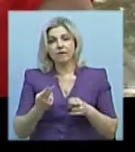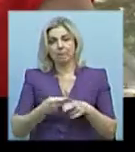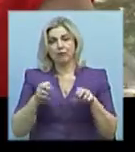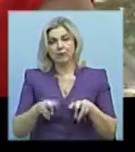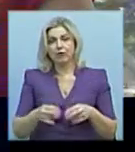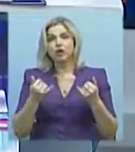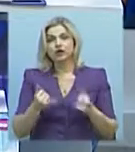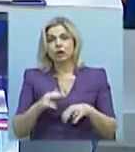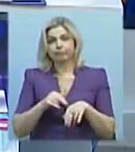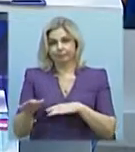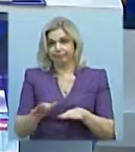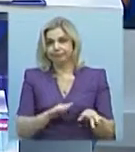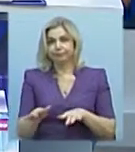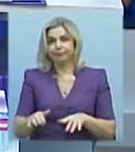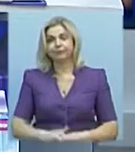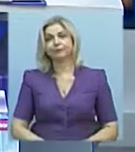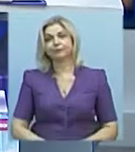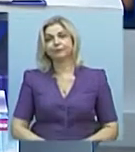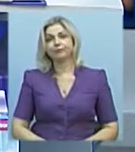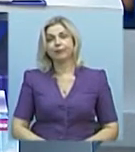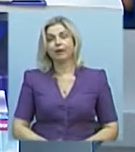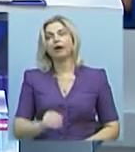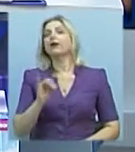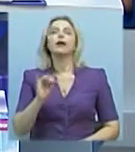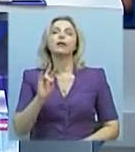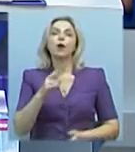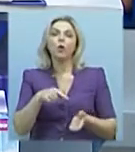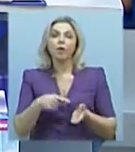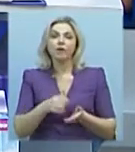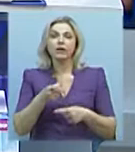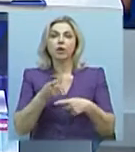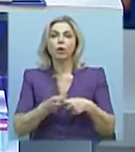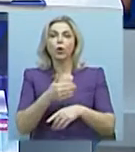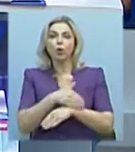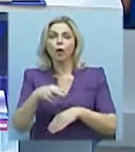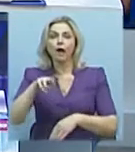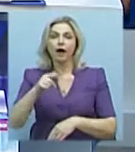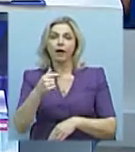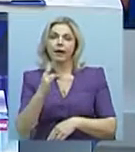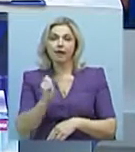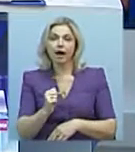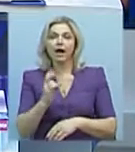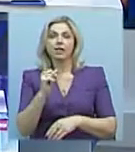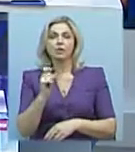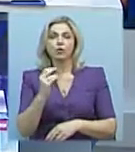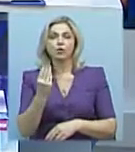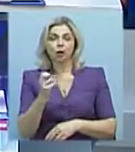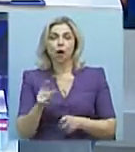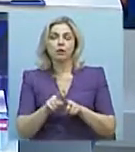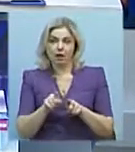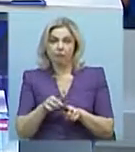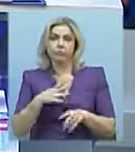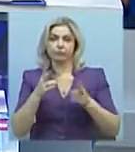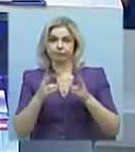тривають слідчі дії. І у Миколаєві на перетині вулиць Лягіна та Защука сталася